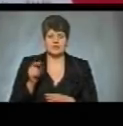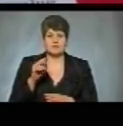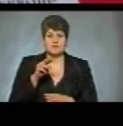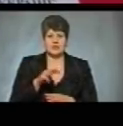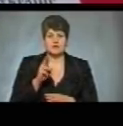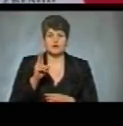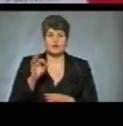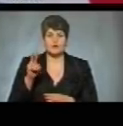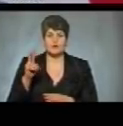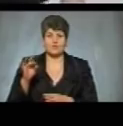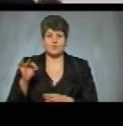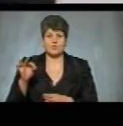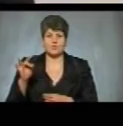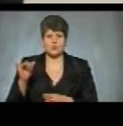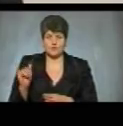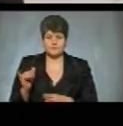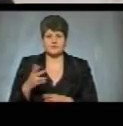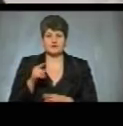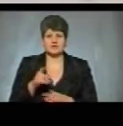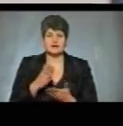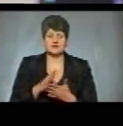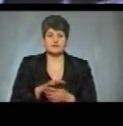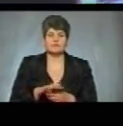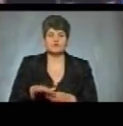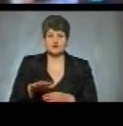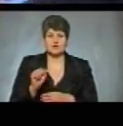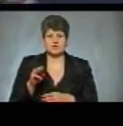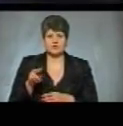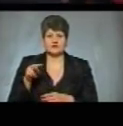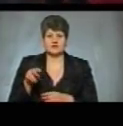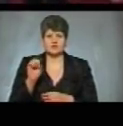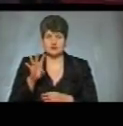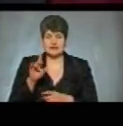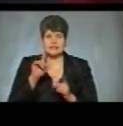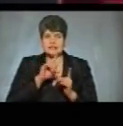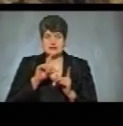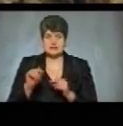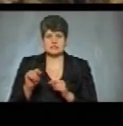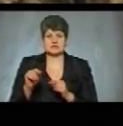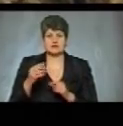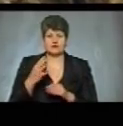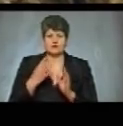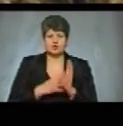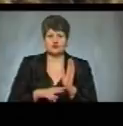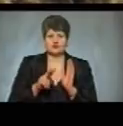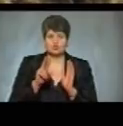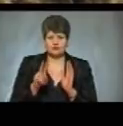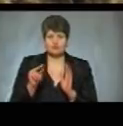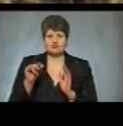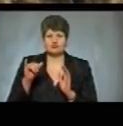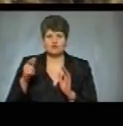Кокору. Юрій Луй капеланом у зоні АТО з 2014-го. Їздить з 92-ю Чугуєвською Харківською